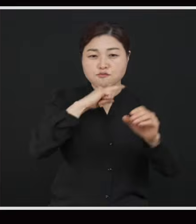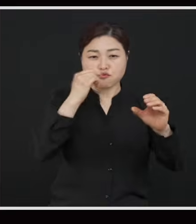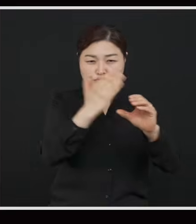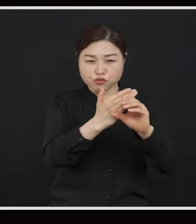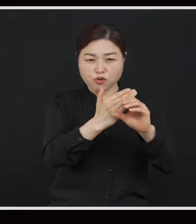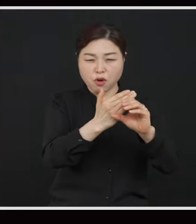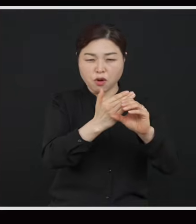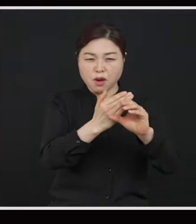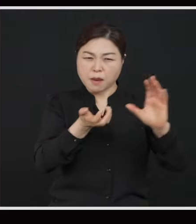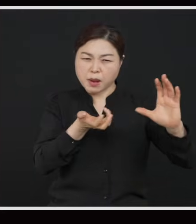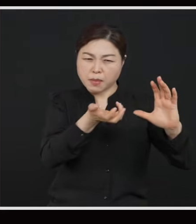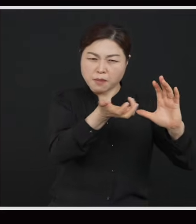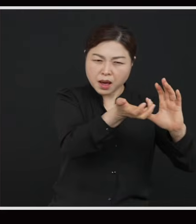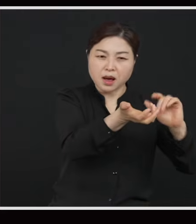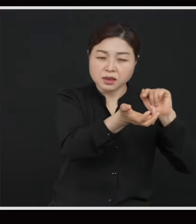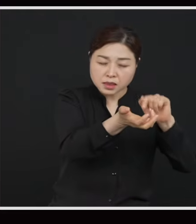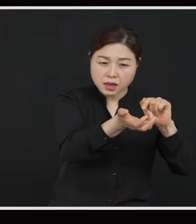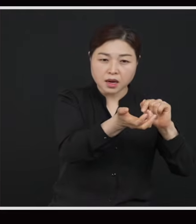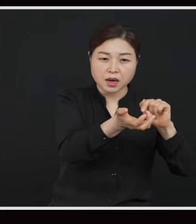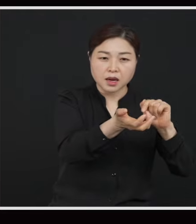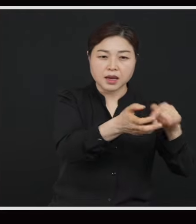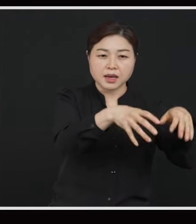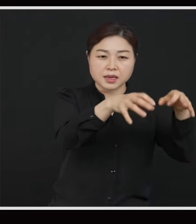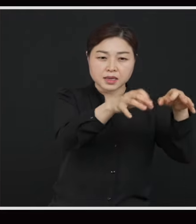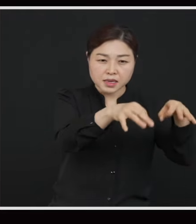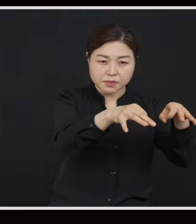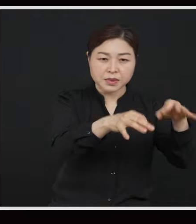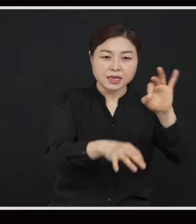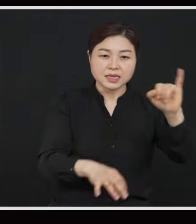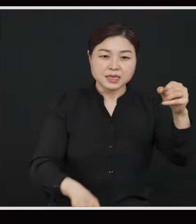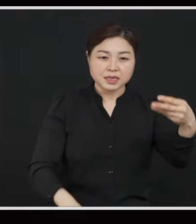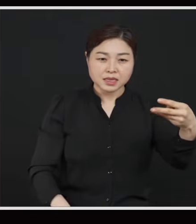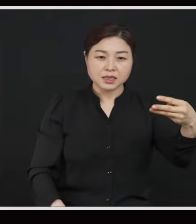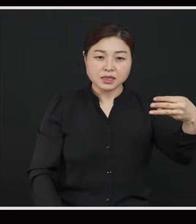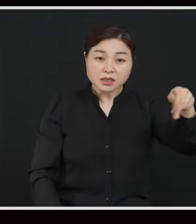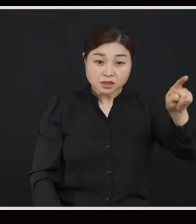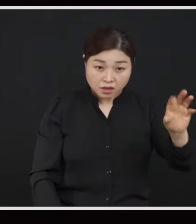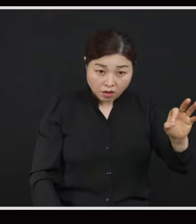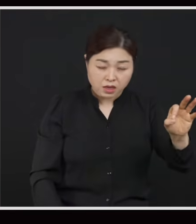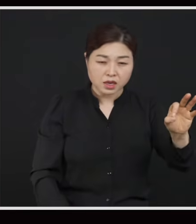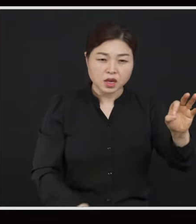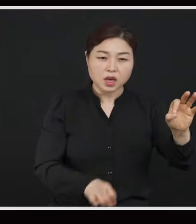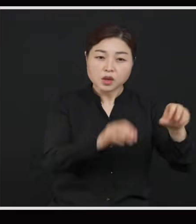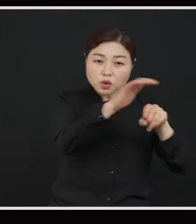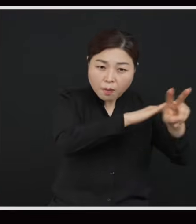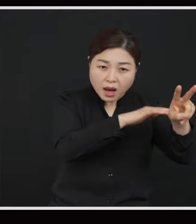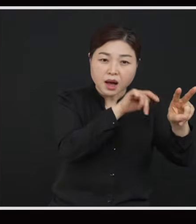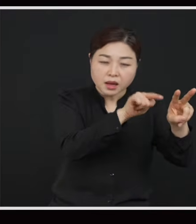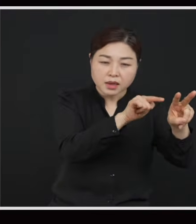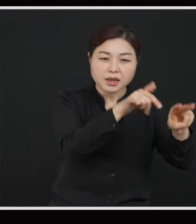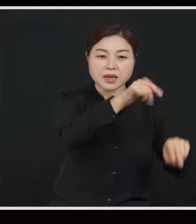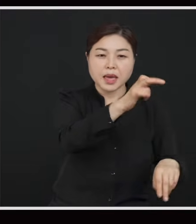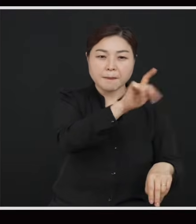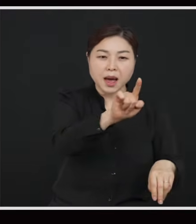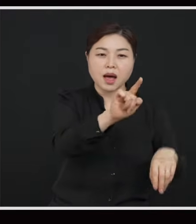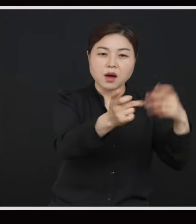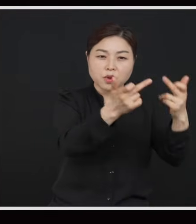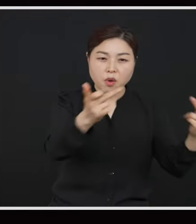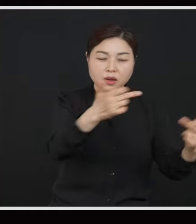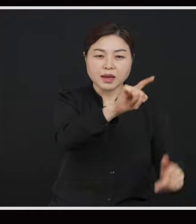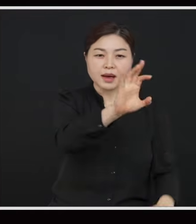하니까 김일성이 피난을 가야 되겠다. 그래서 개마고원으로 피난을 가요. 강계시.